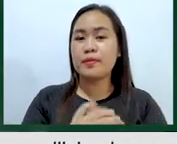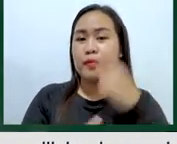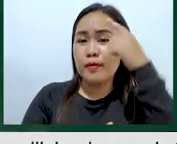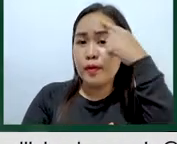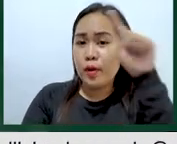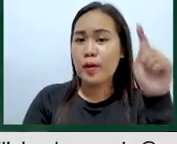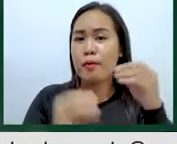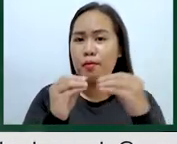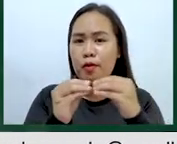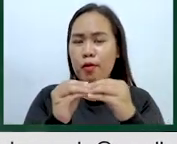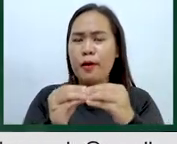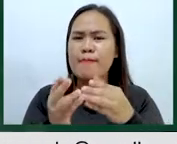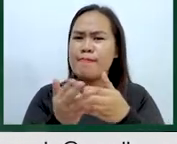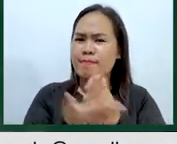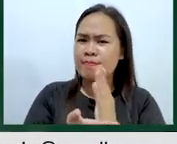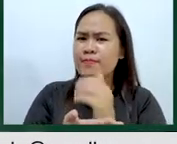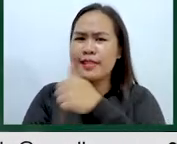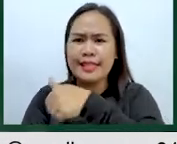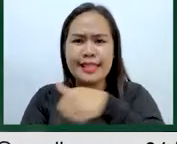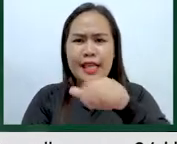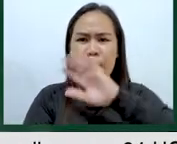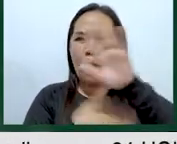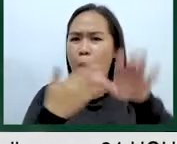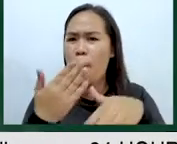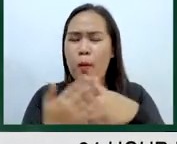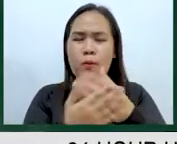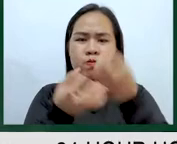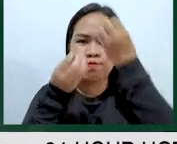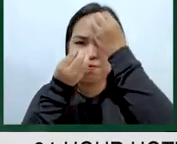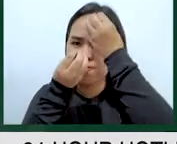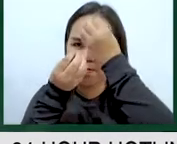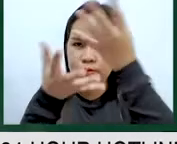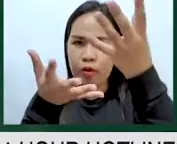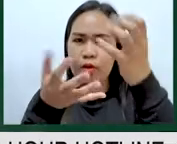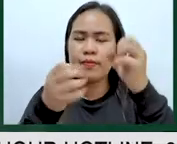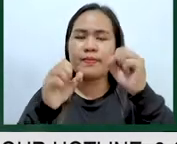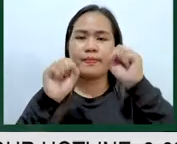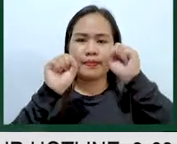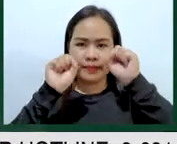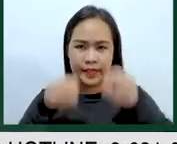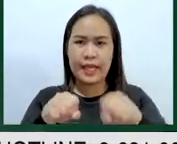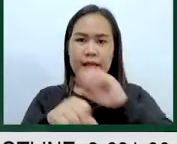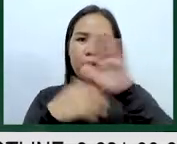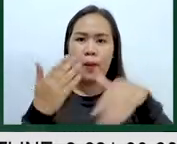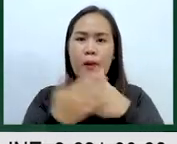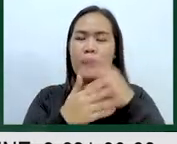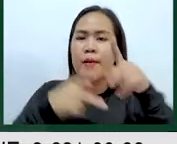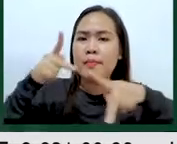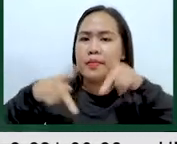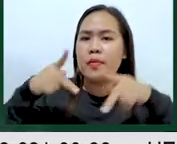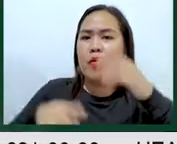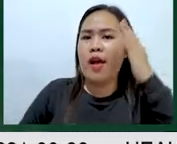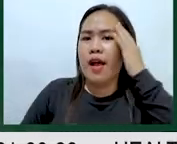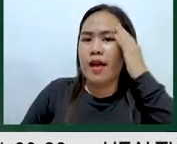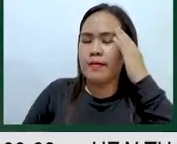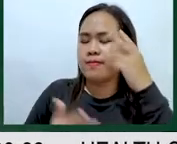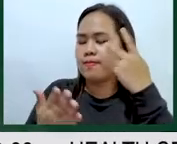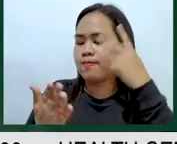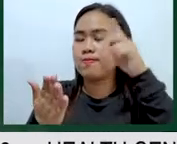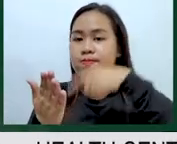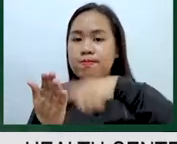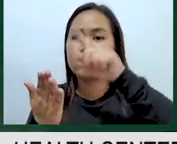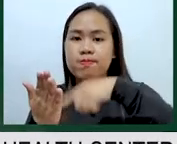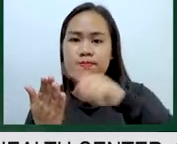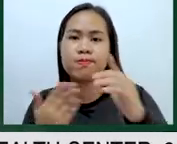group. So para sa ganun, eh talagang as much as possible lahat ng impormasyon covered, no, lahat ng tao